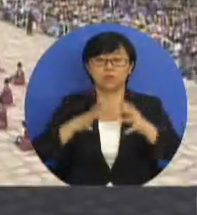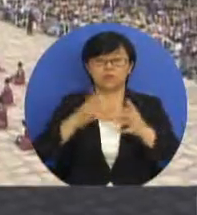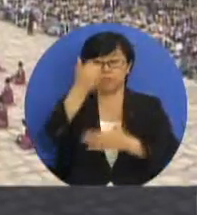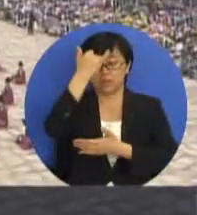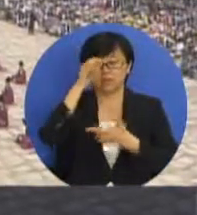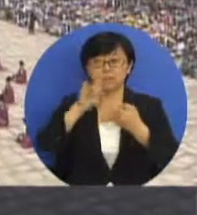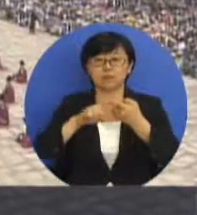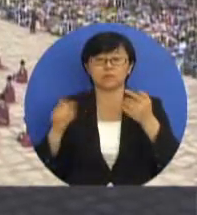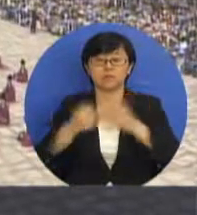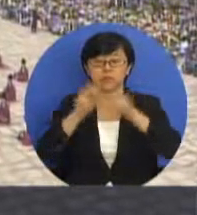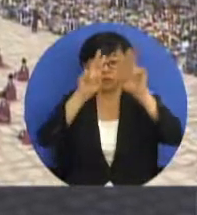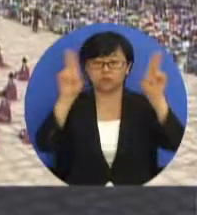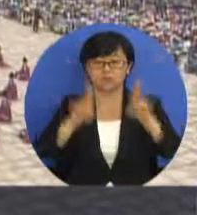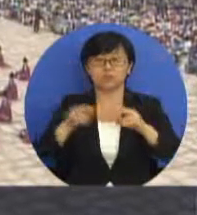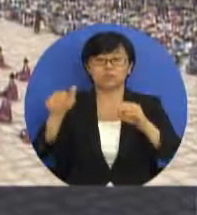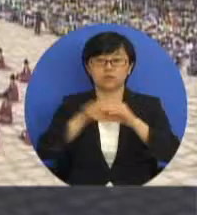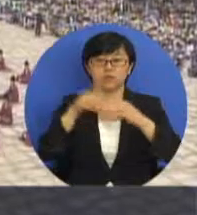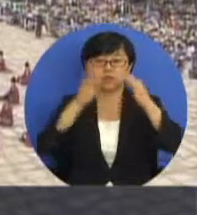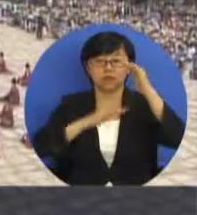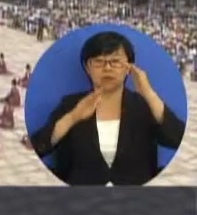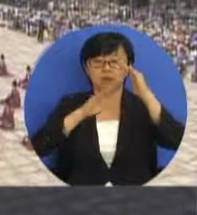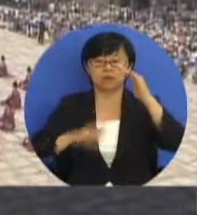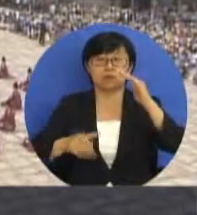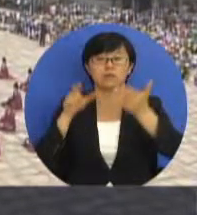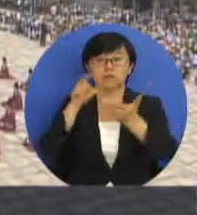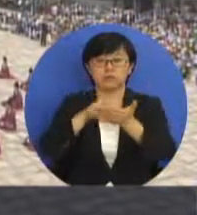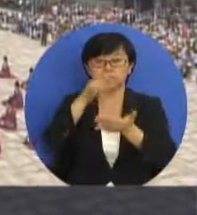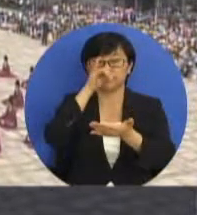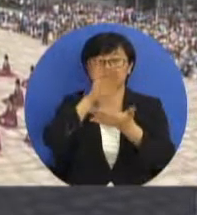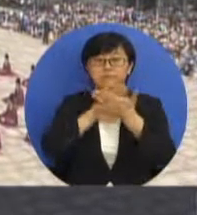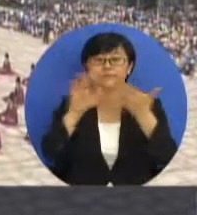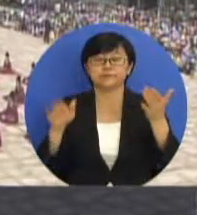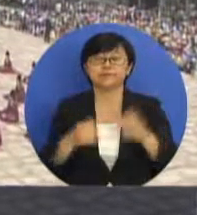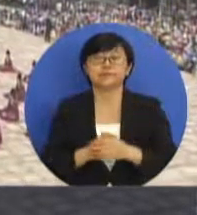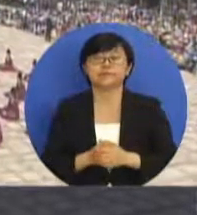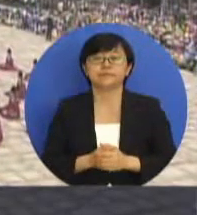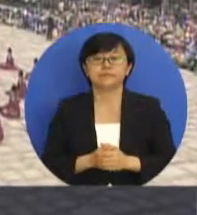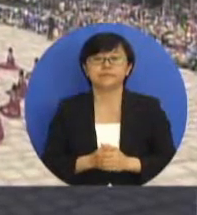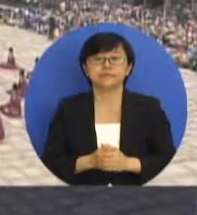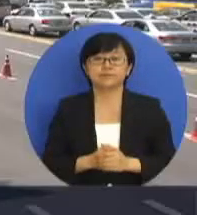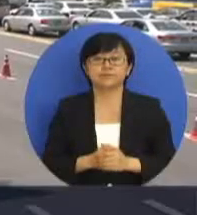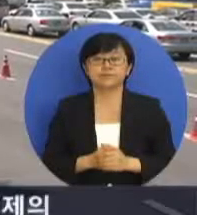종합의례로서 유네스코 인류구전 및 무형유산 걸작으로 등록되어 있습니다.